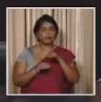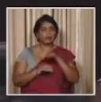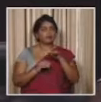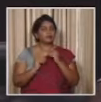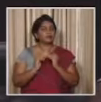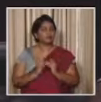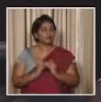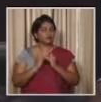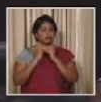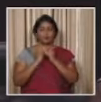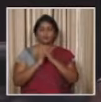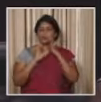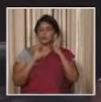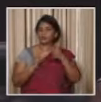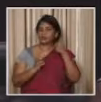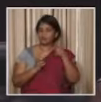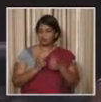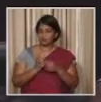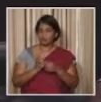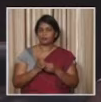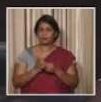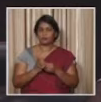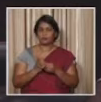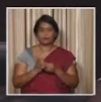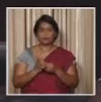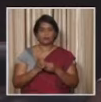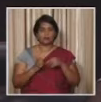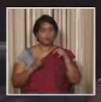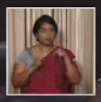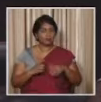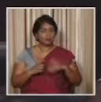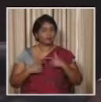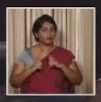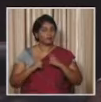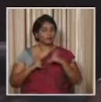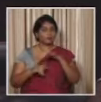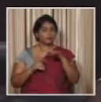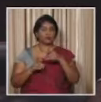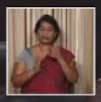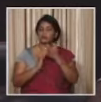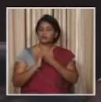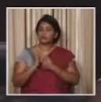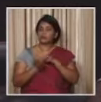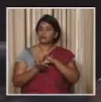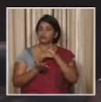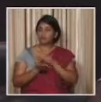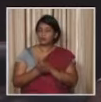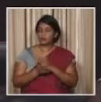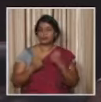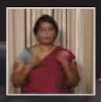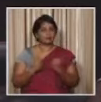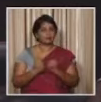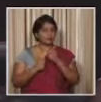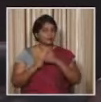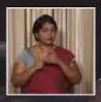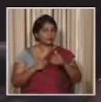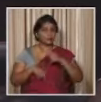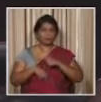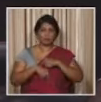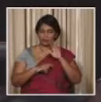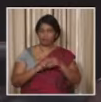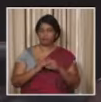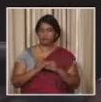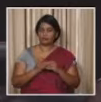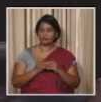සම්මුතියන් අතිශයින් වැදගත්. අද අපි ජීවත් වෙන්නේ මේ සමාජ සම්මුතියන් සියල්ලම අභියෝගයට පත් වෙලා තියෙන කාලයක්